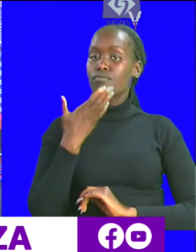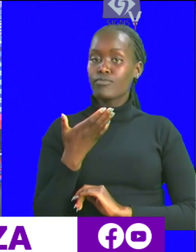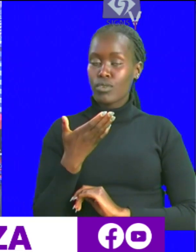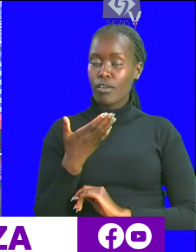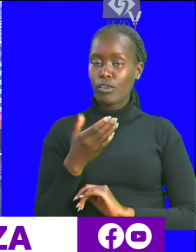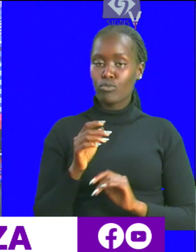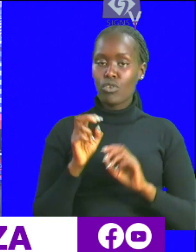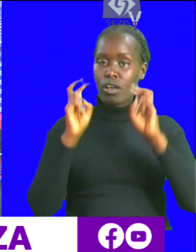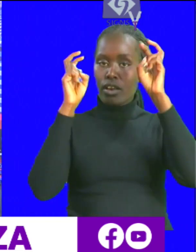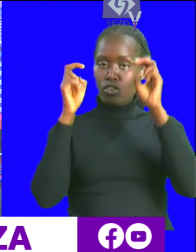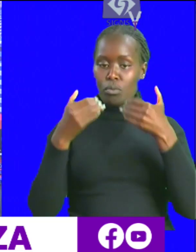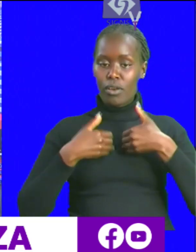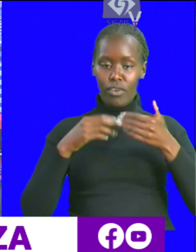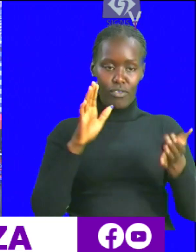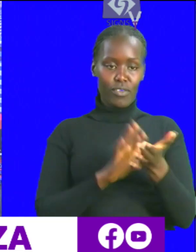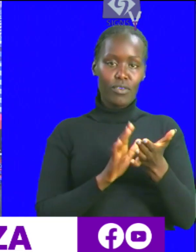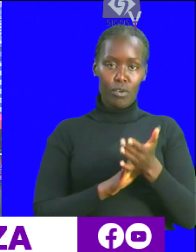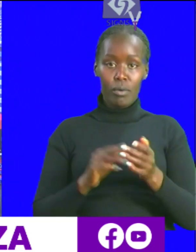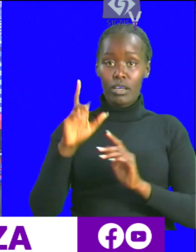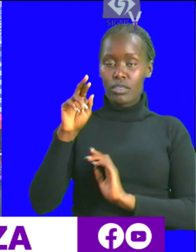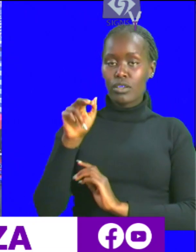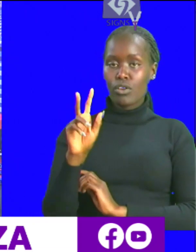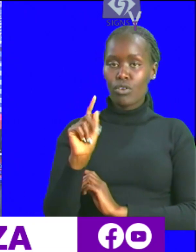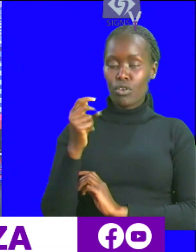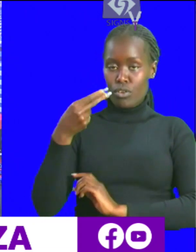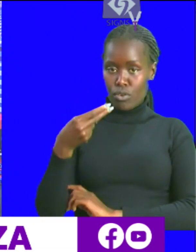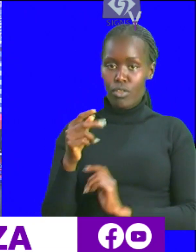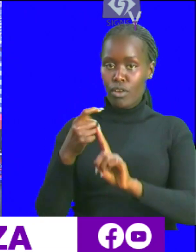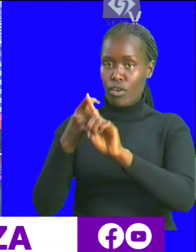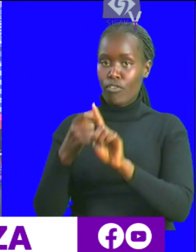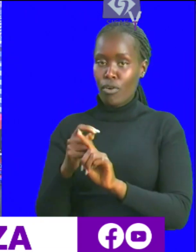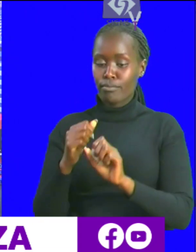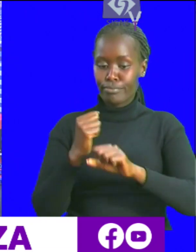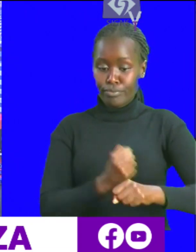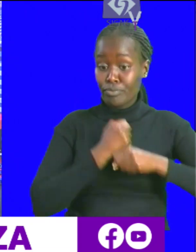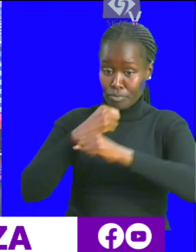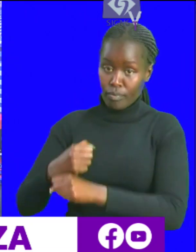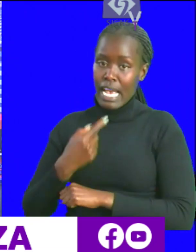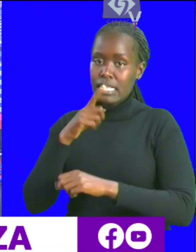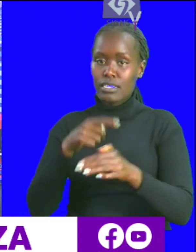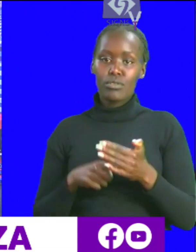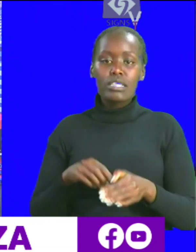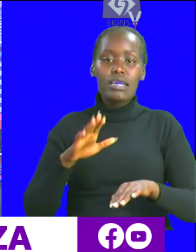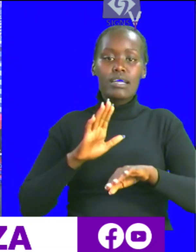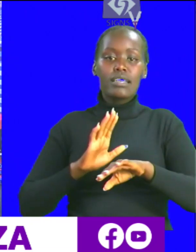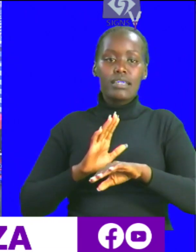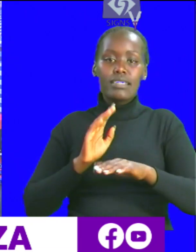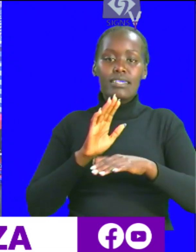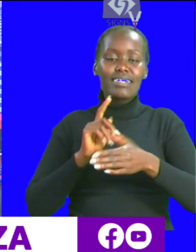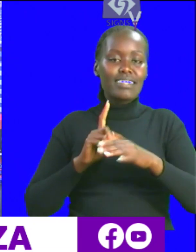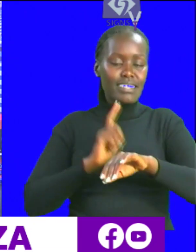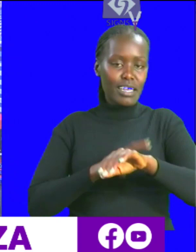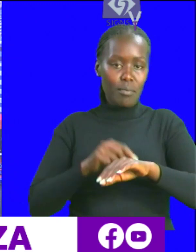topic, tukasema question of the day. Alafu naona time imesonga kusonga. Director anasema kidogo time inakimbia.